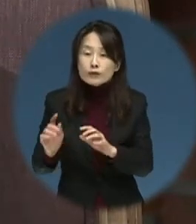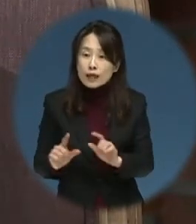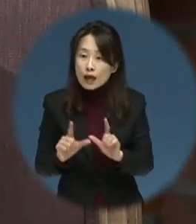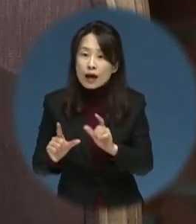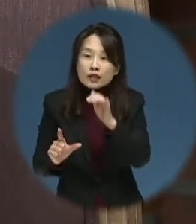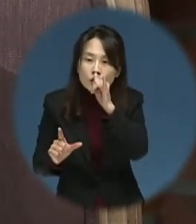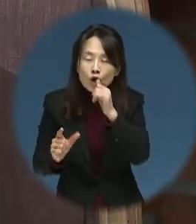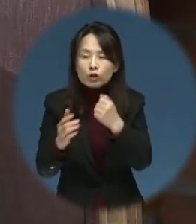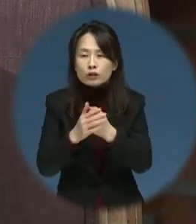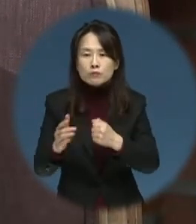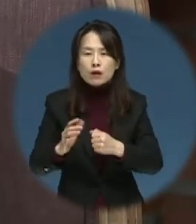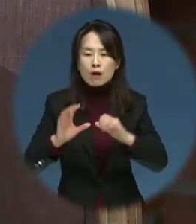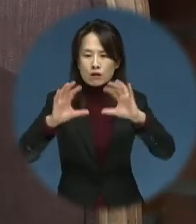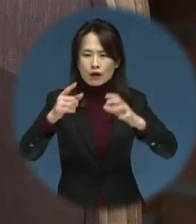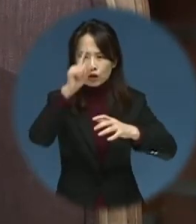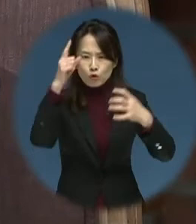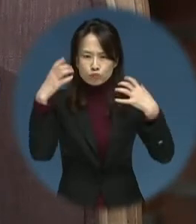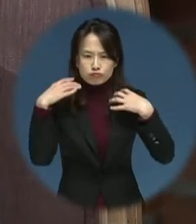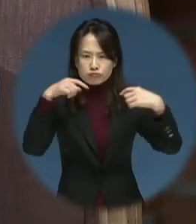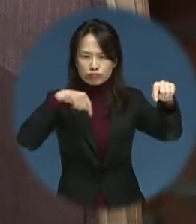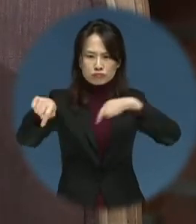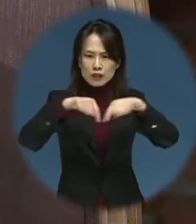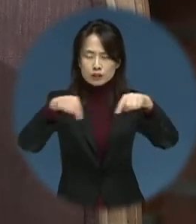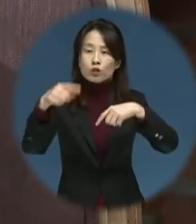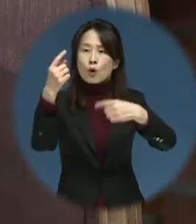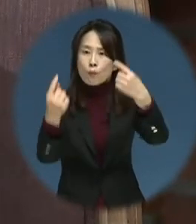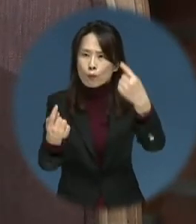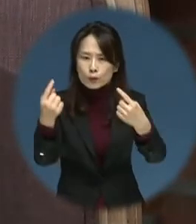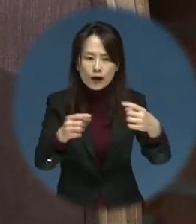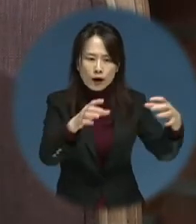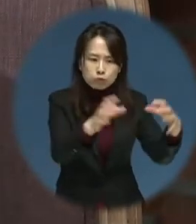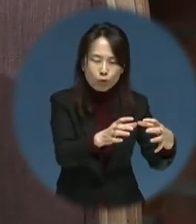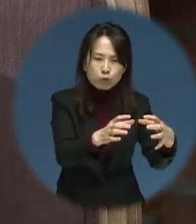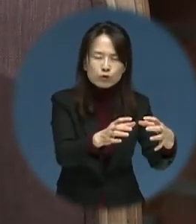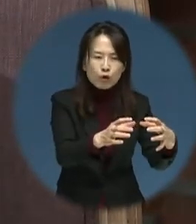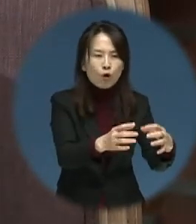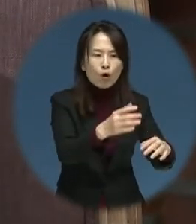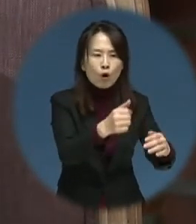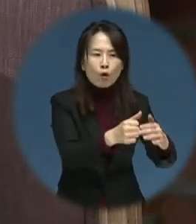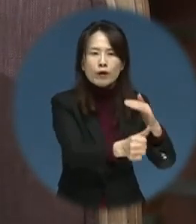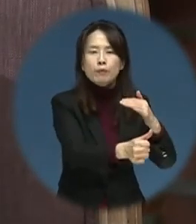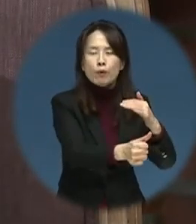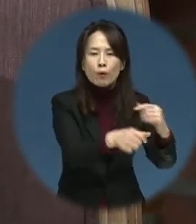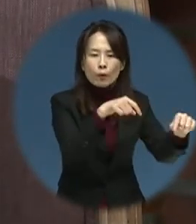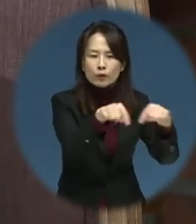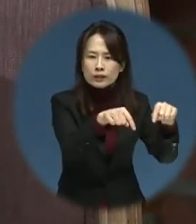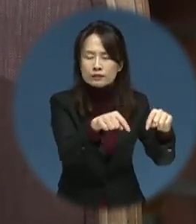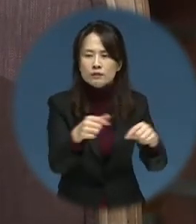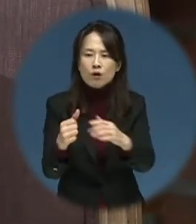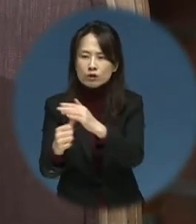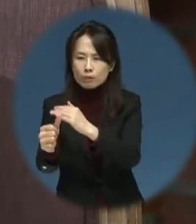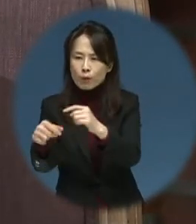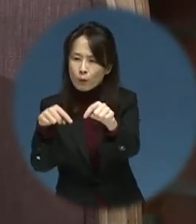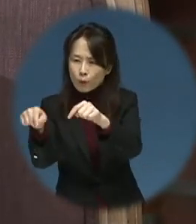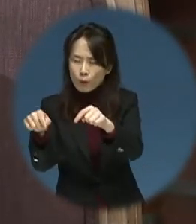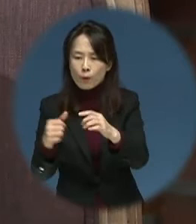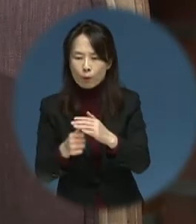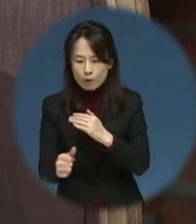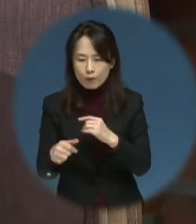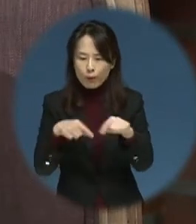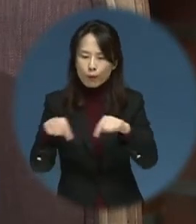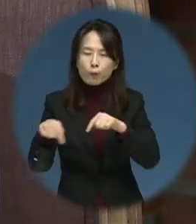국가 정체성이나 종교 정체성보다 좀 부족 단합이 훨씬 강합니다. 그래서 부족주의가 지금 만연돼